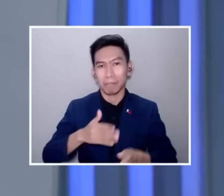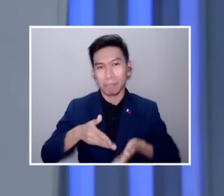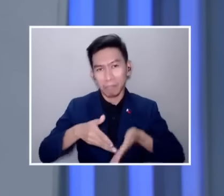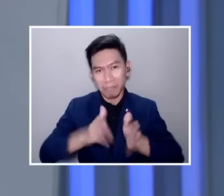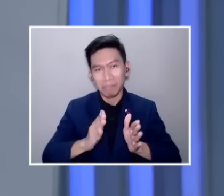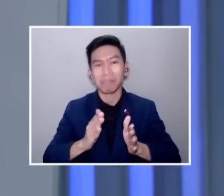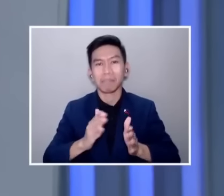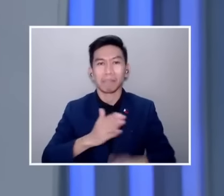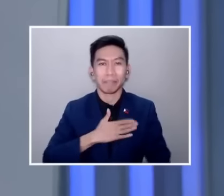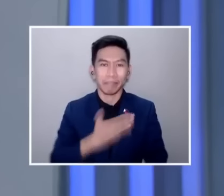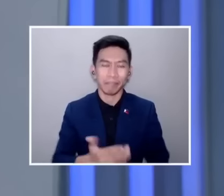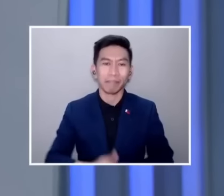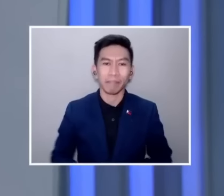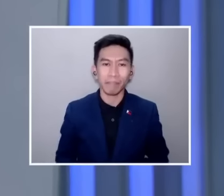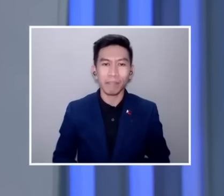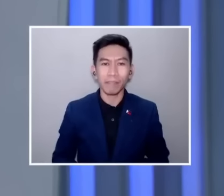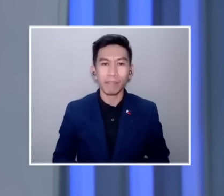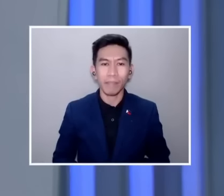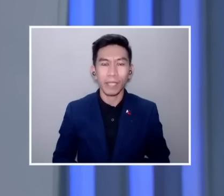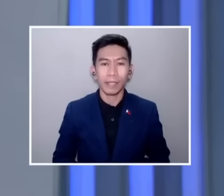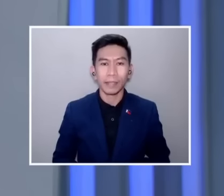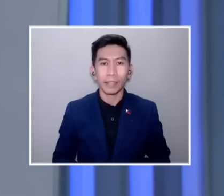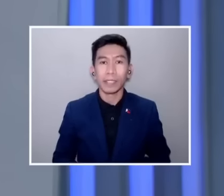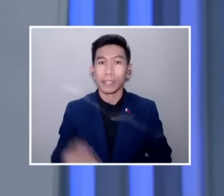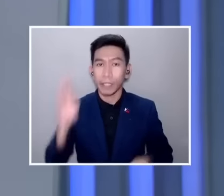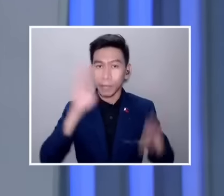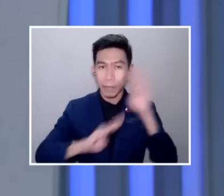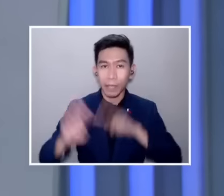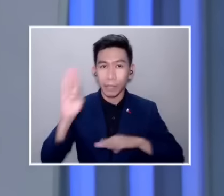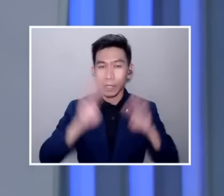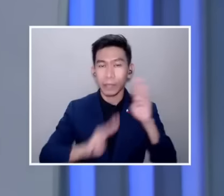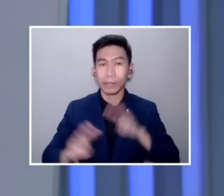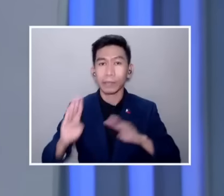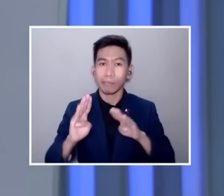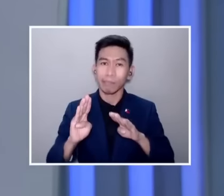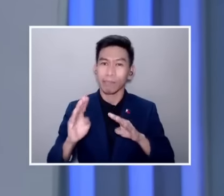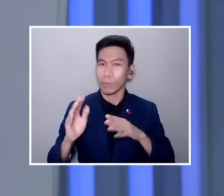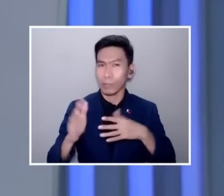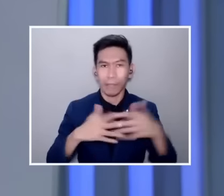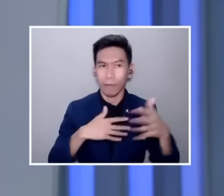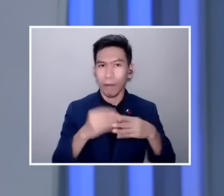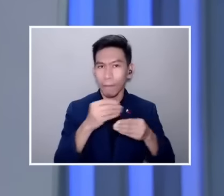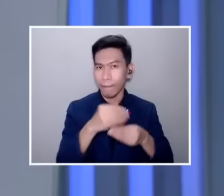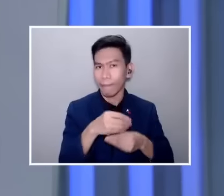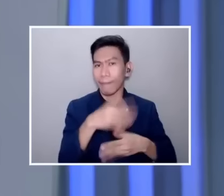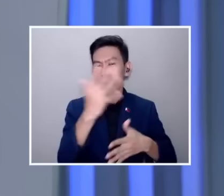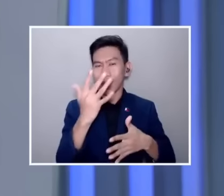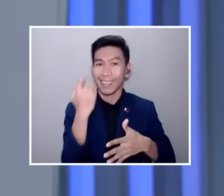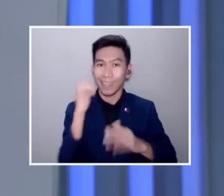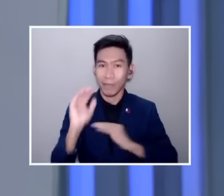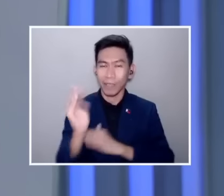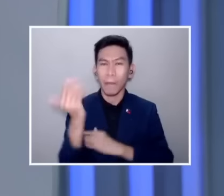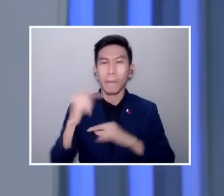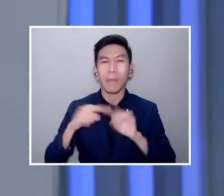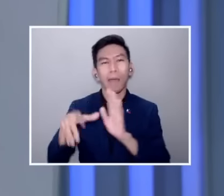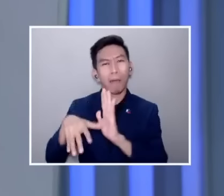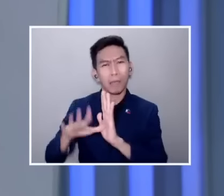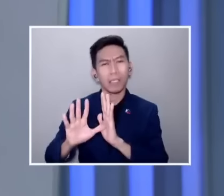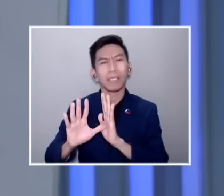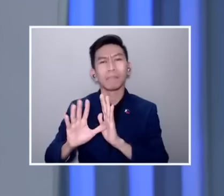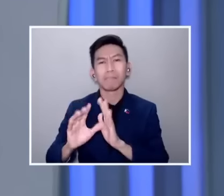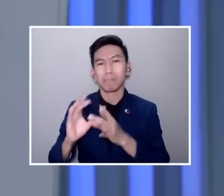Sa kabila ng mga aberya sa simula ng pagboto kaninang umaga, iginiit po ng Comelec na tagumpay pa rin ang halalan. Live mula